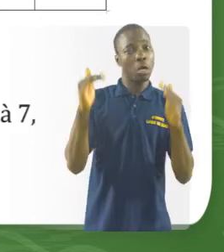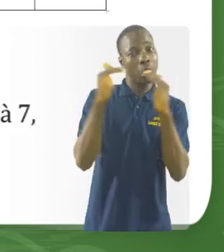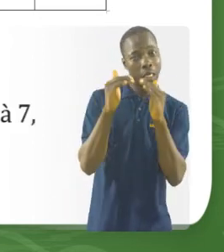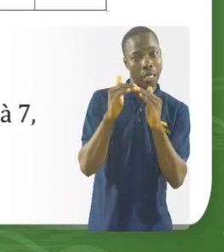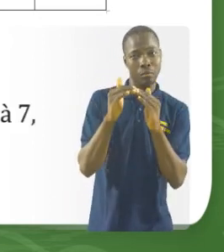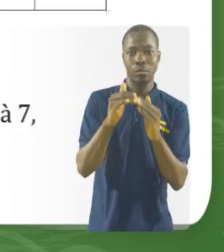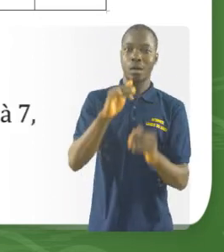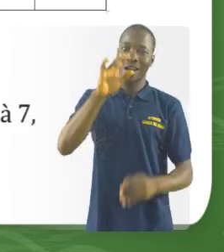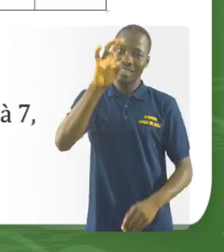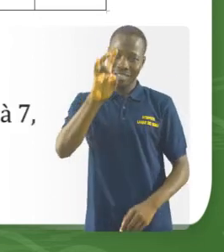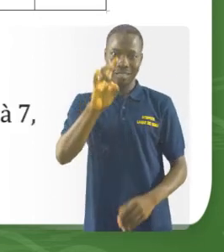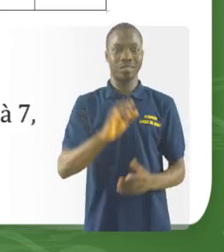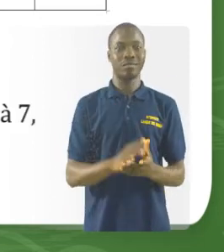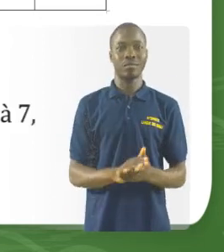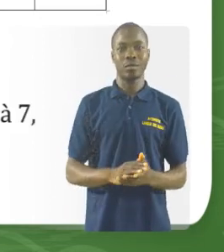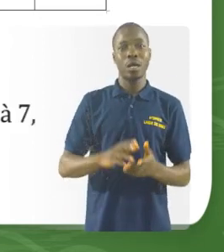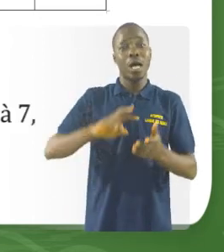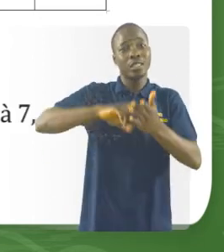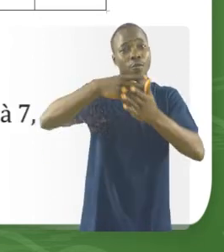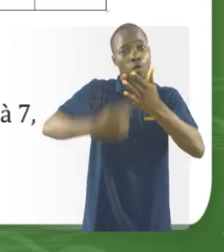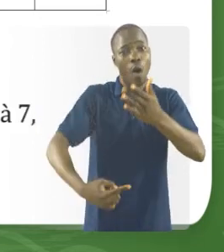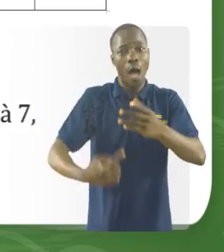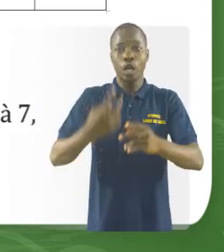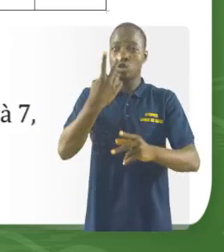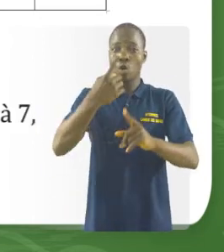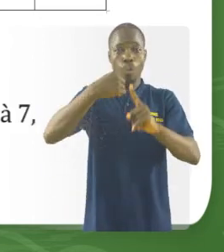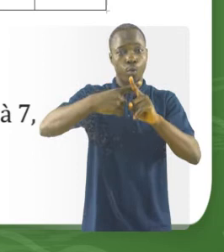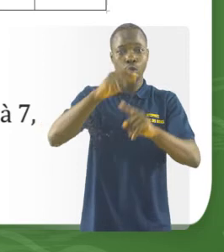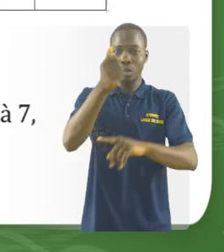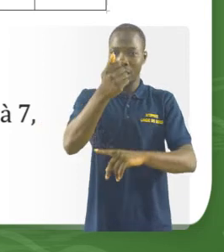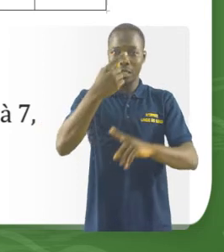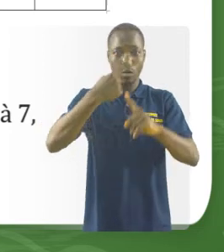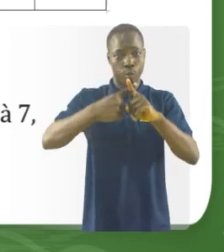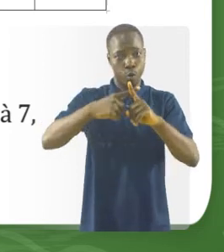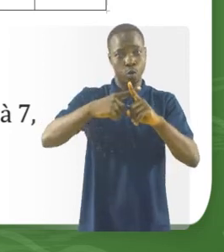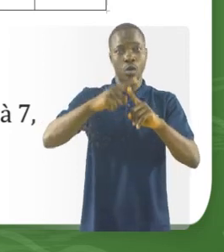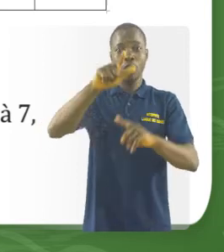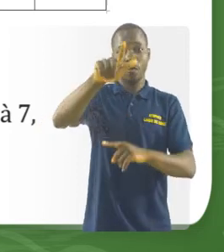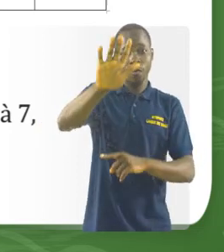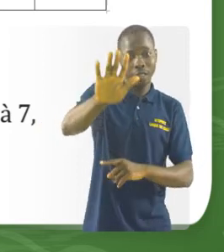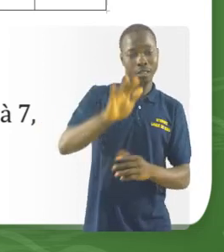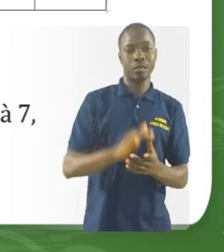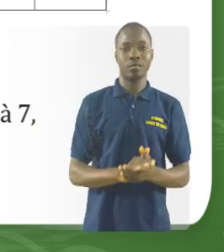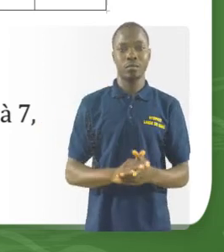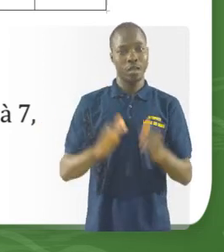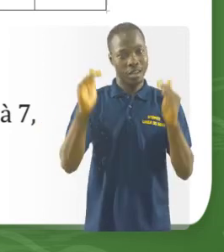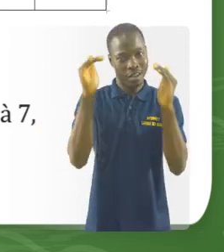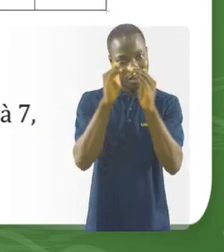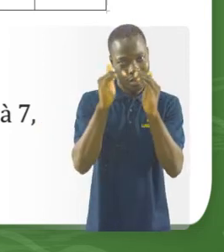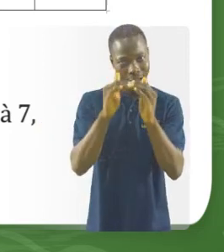7. C'est-à-dire 2 plus 10 plus 25. Ce qui